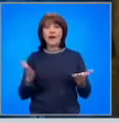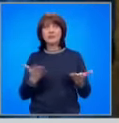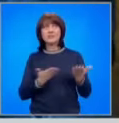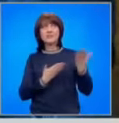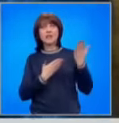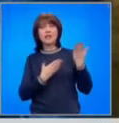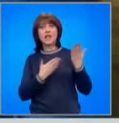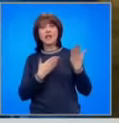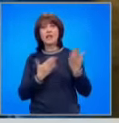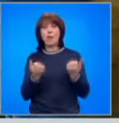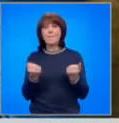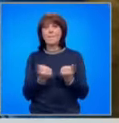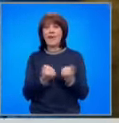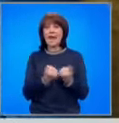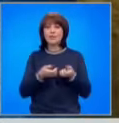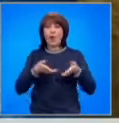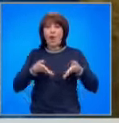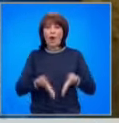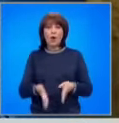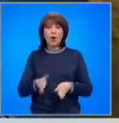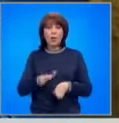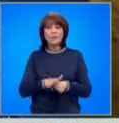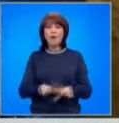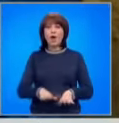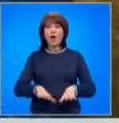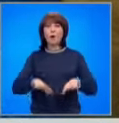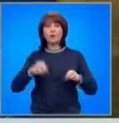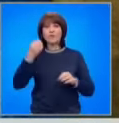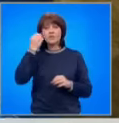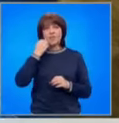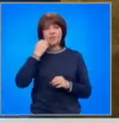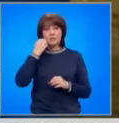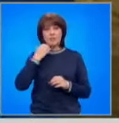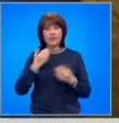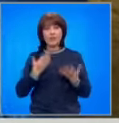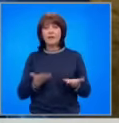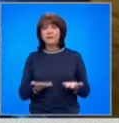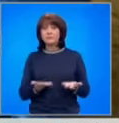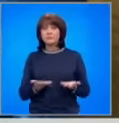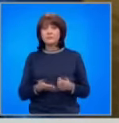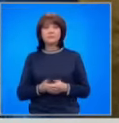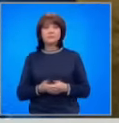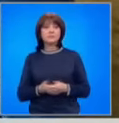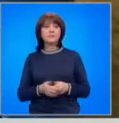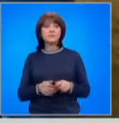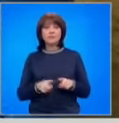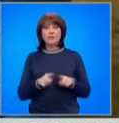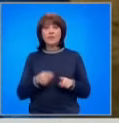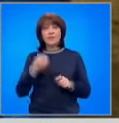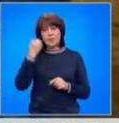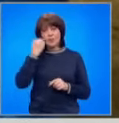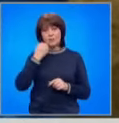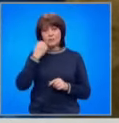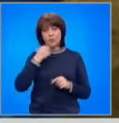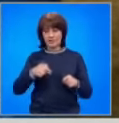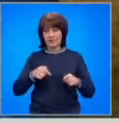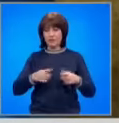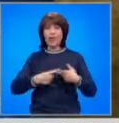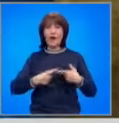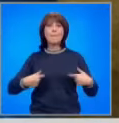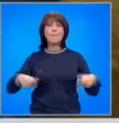е гробница, която е готова за използване. Те са били рационални и са използвали това